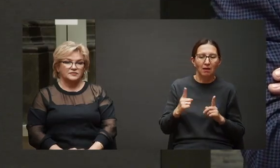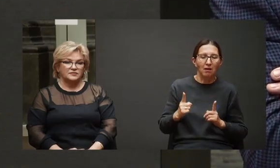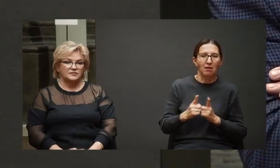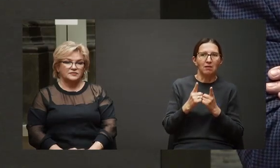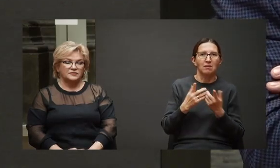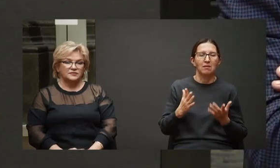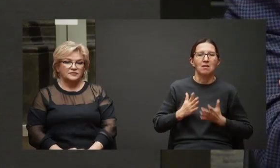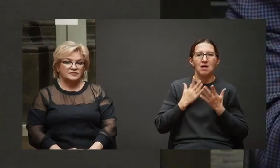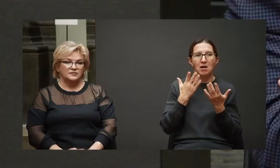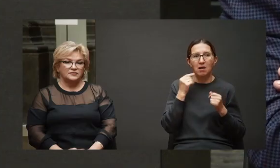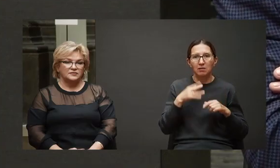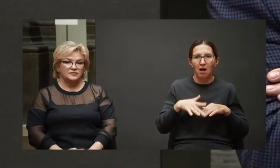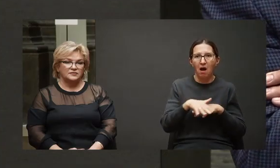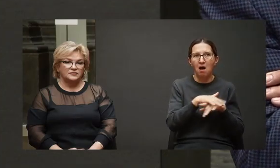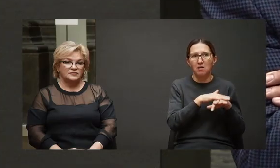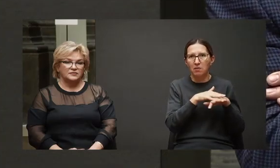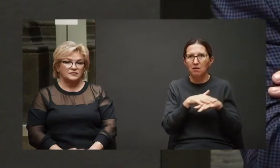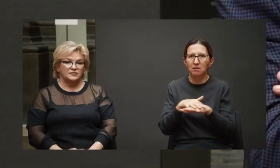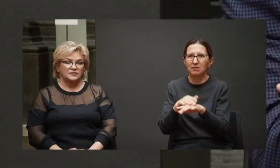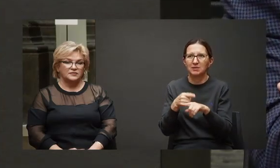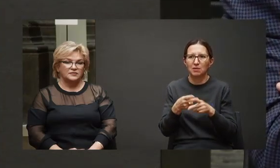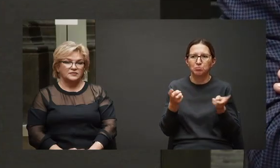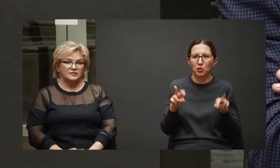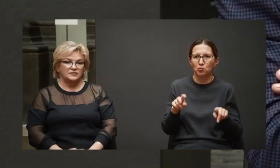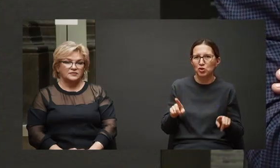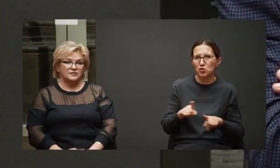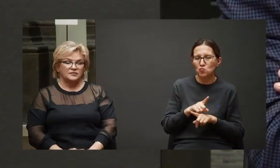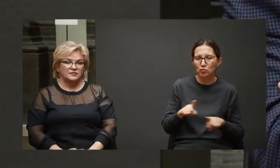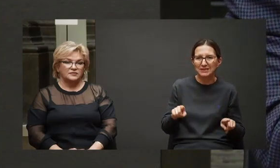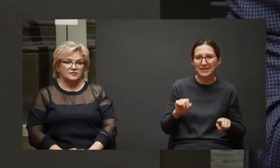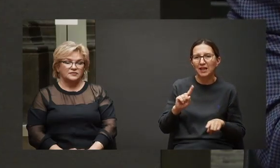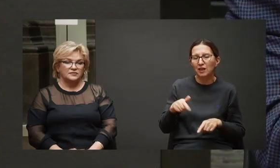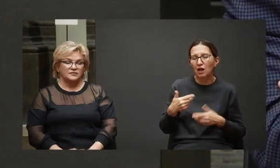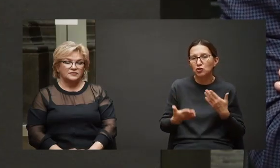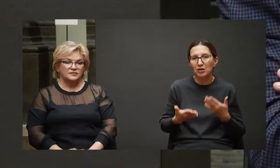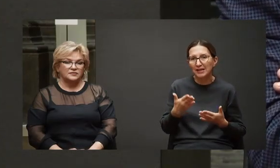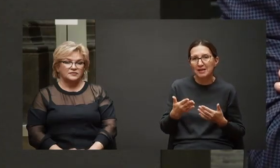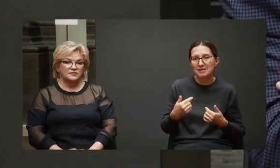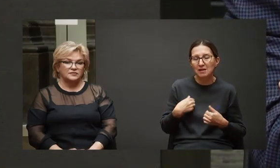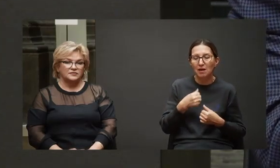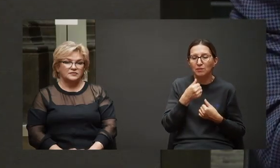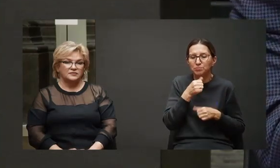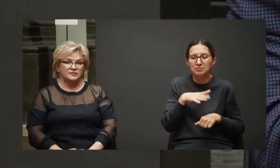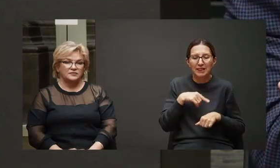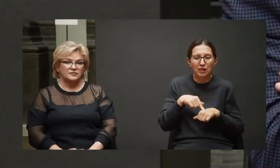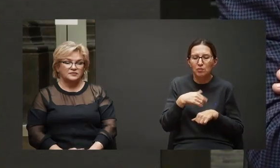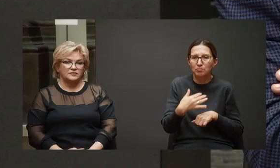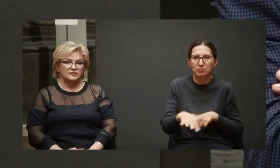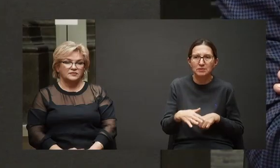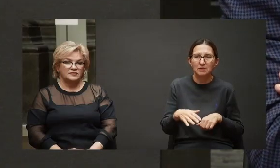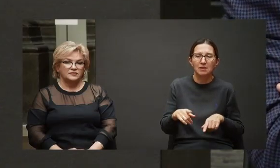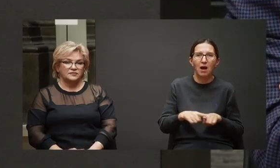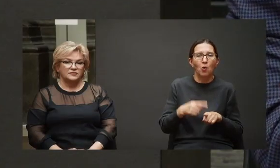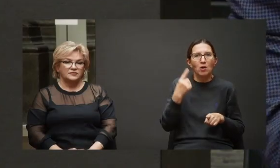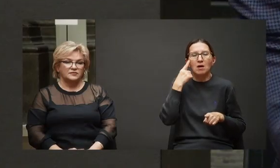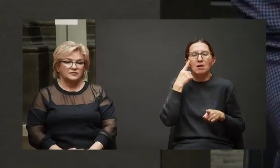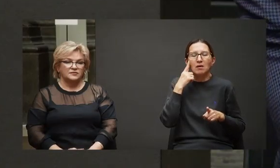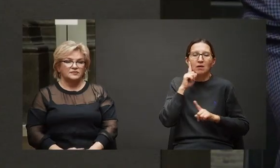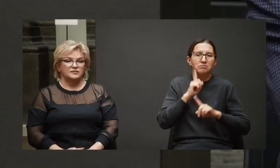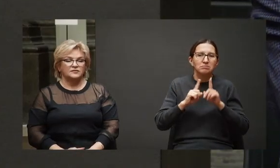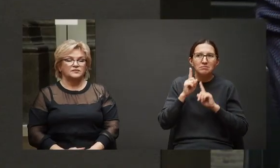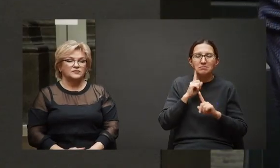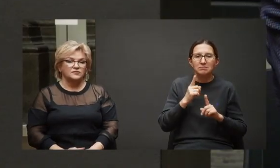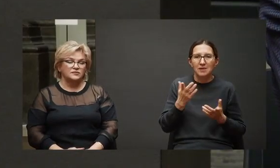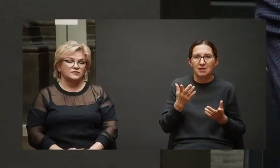тебя армия, да, ты приходишь в музей, и даже если ты не пережил вот этот самый инсайт,